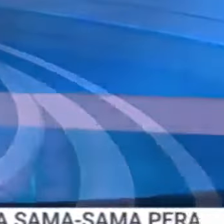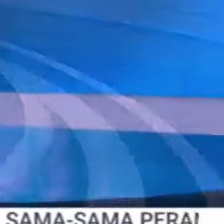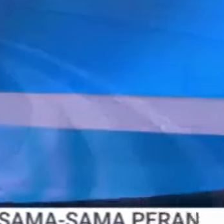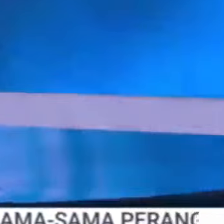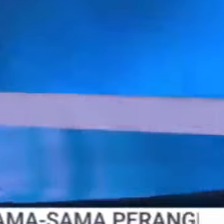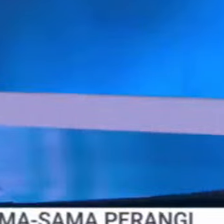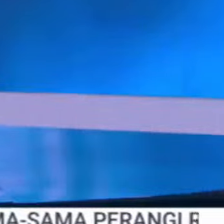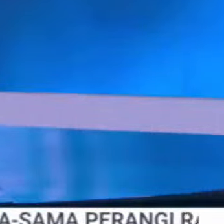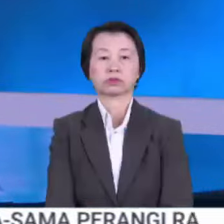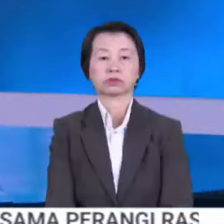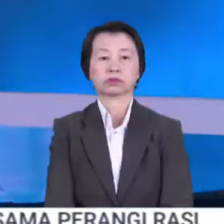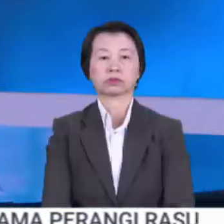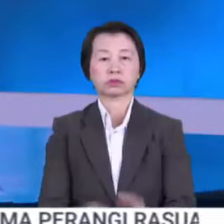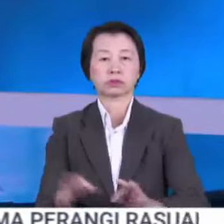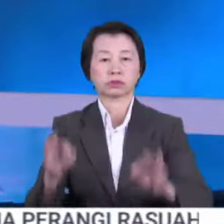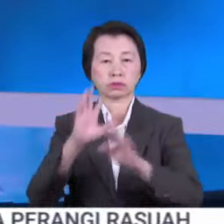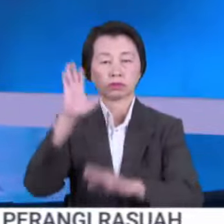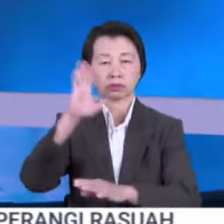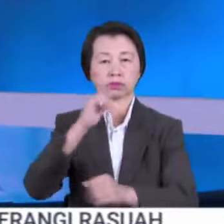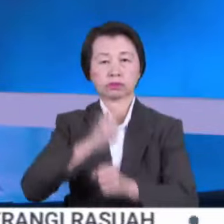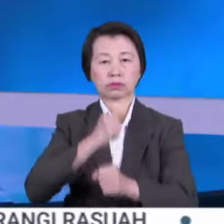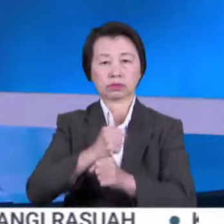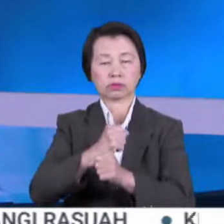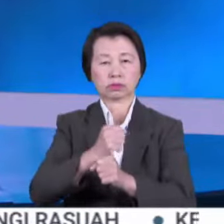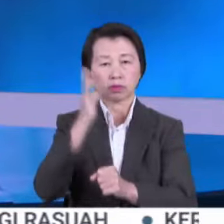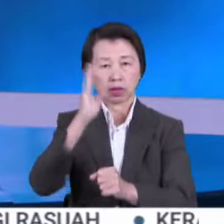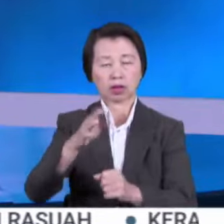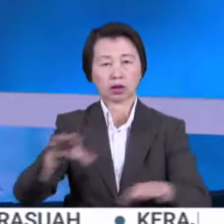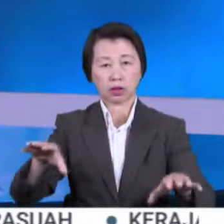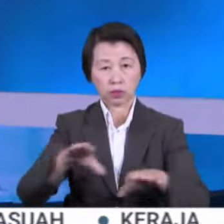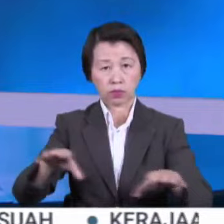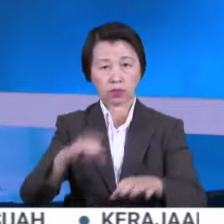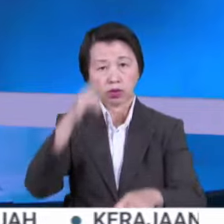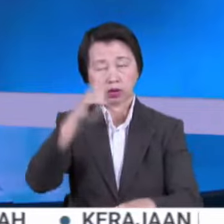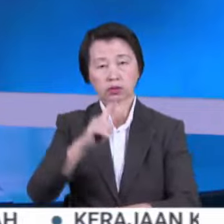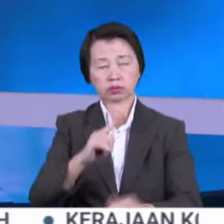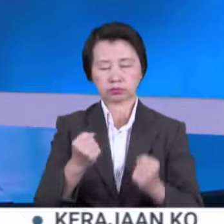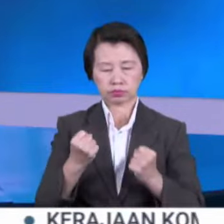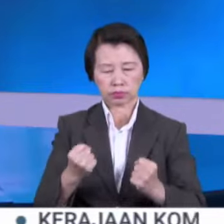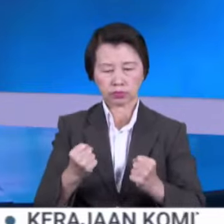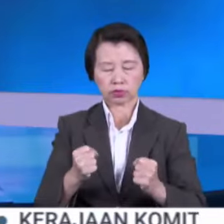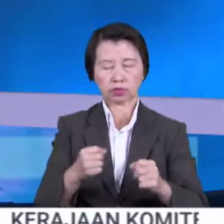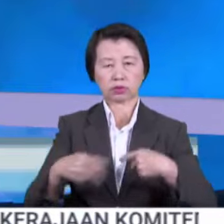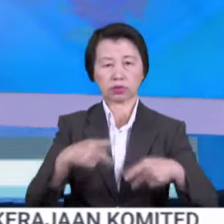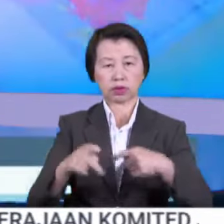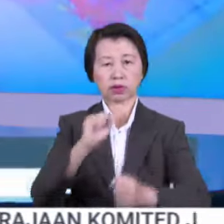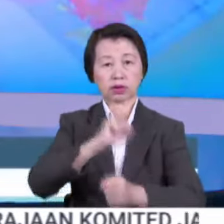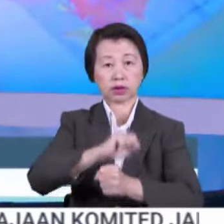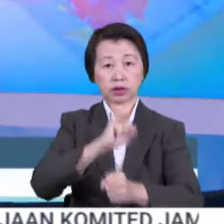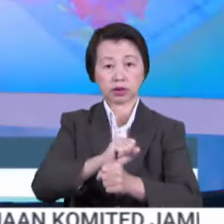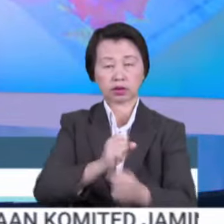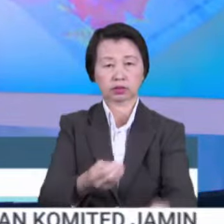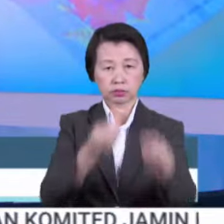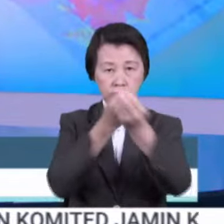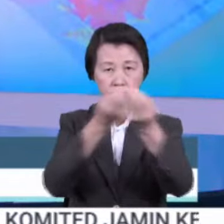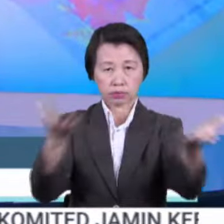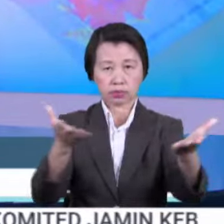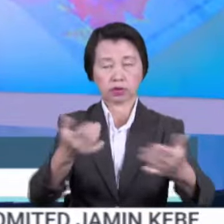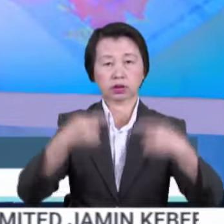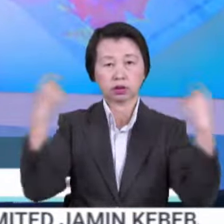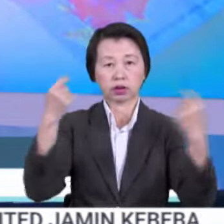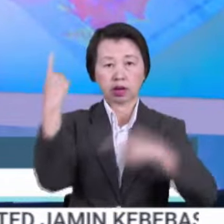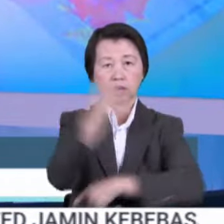jaminan kepentingan pekerjaan langkah konsisten akan terus diambil bagi memantapkan pasaran kerja pengumuman sempurna